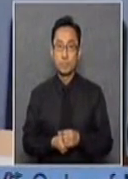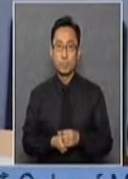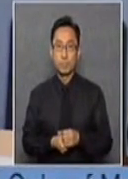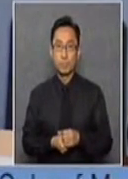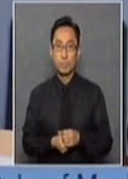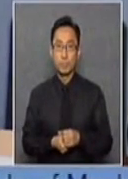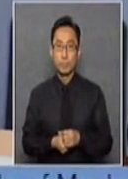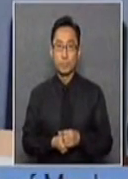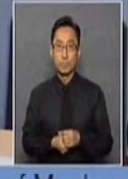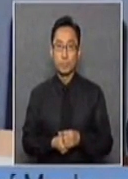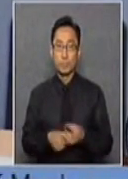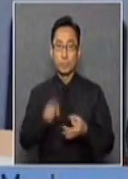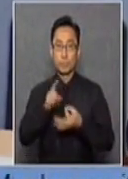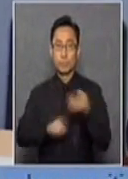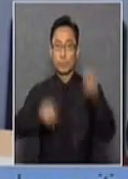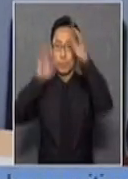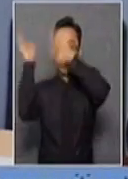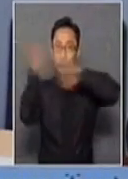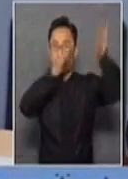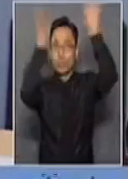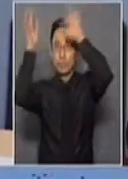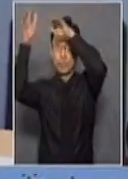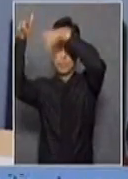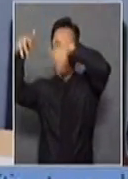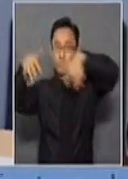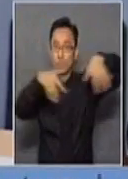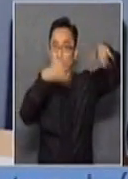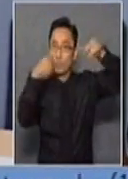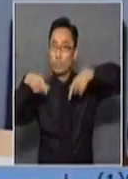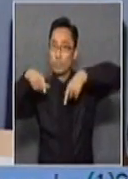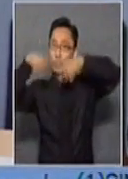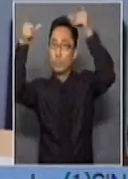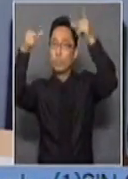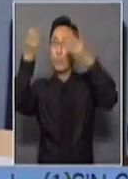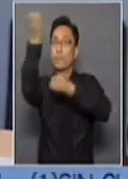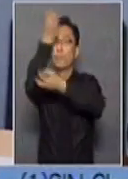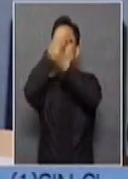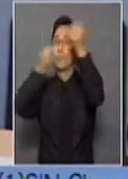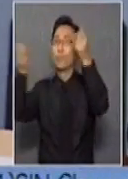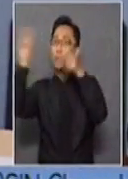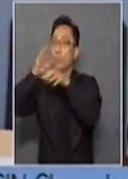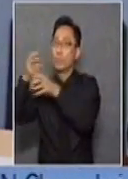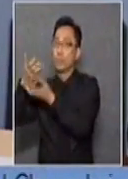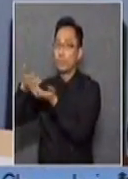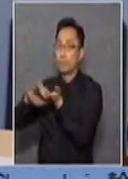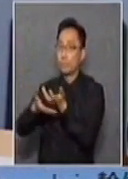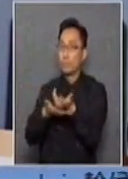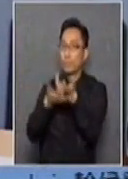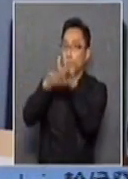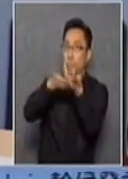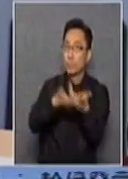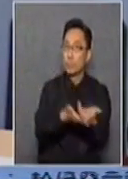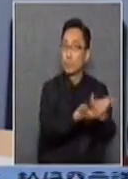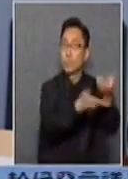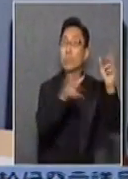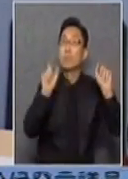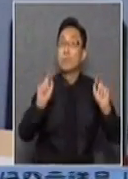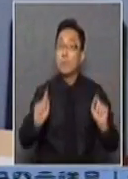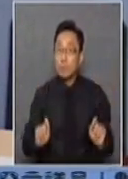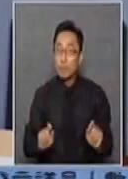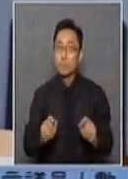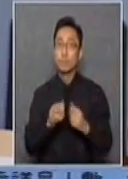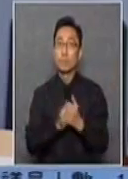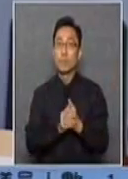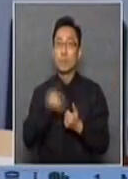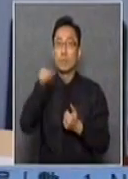柳絮隨風舞，輕薄桃花逐水流，以前是要來形容一些沒